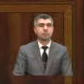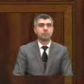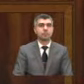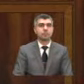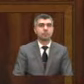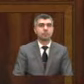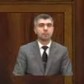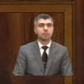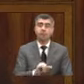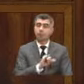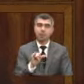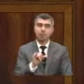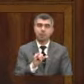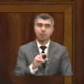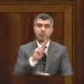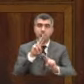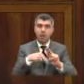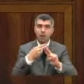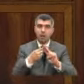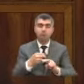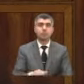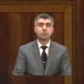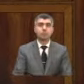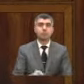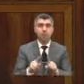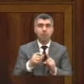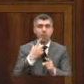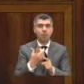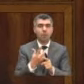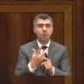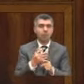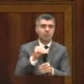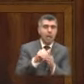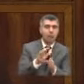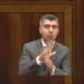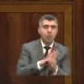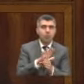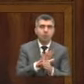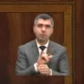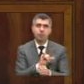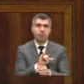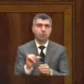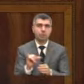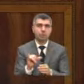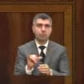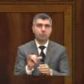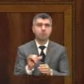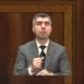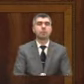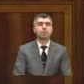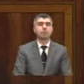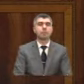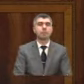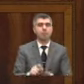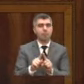ما غاديش نجاوب لا شعبويه ولا غيرها. خليونا في المسائل